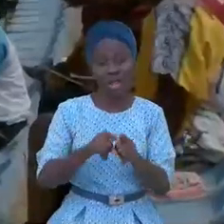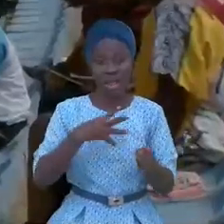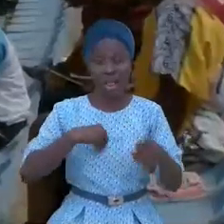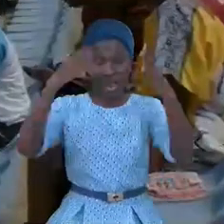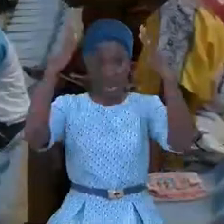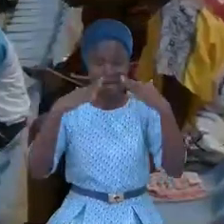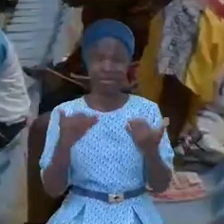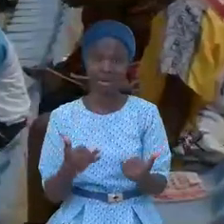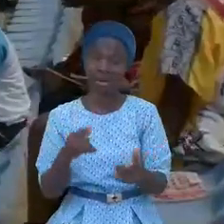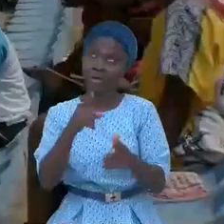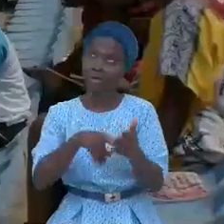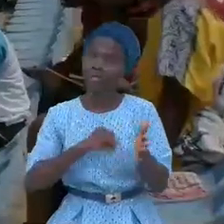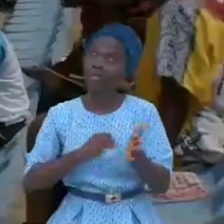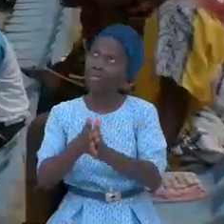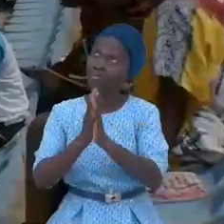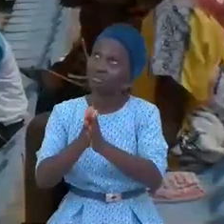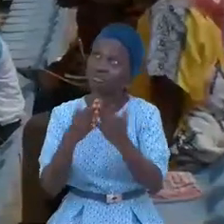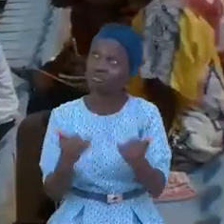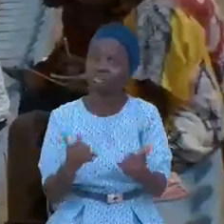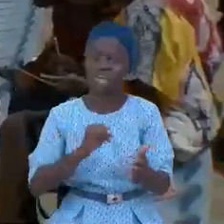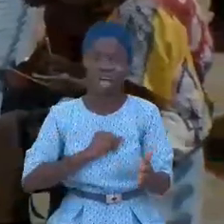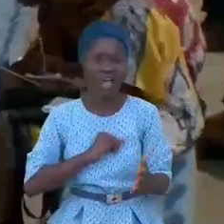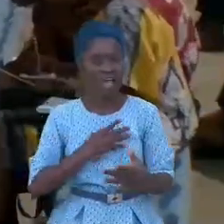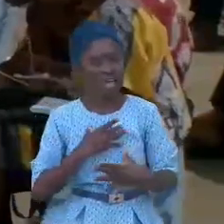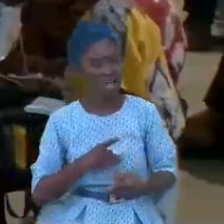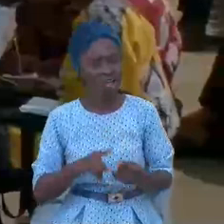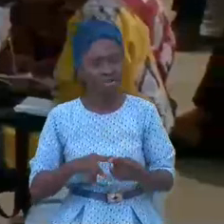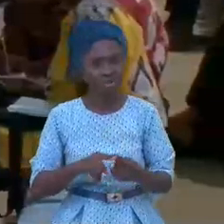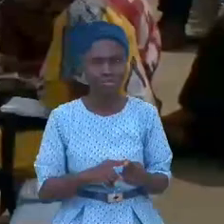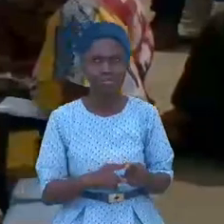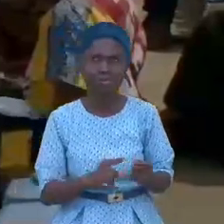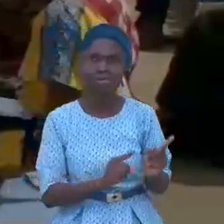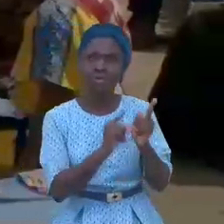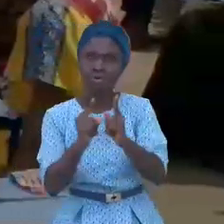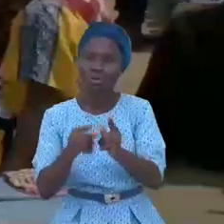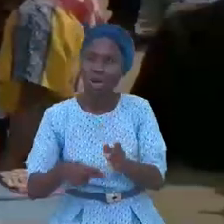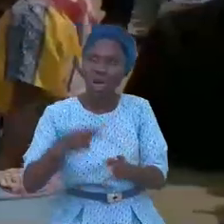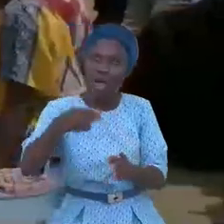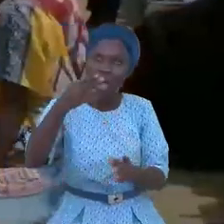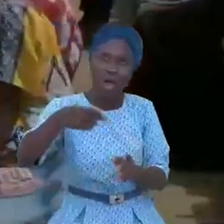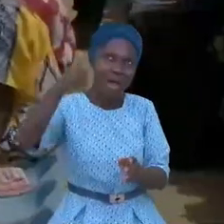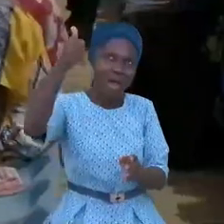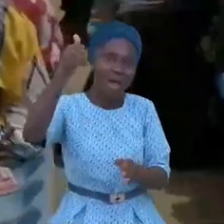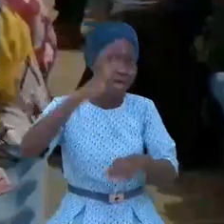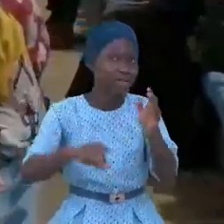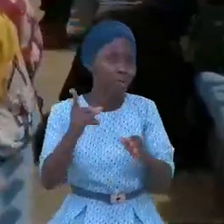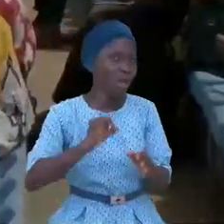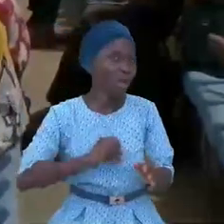ce que je demande, je vais aller plus haut que là où j'étais avant de